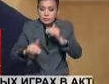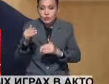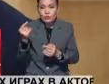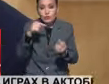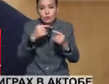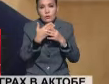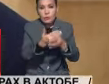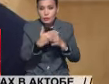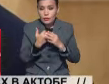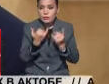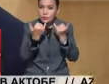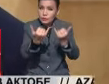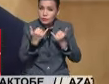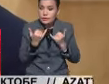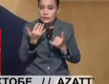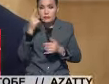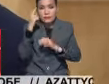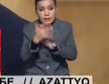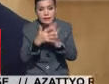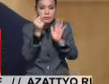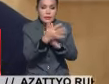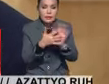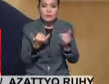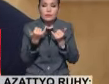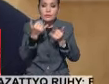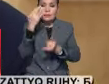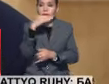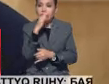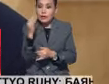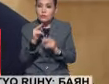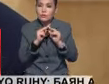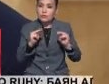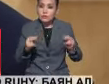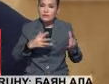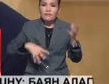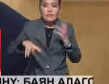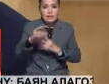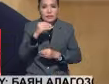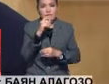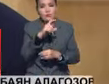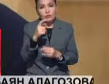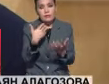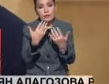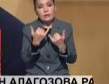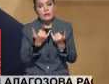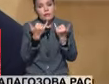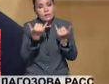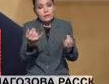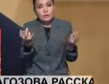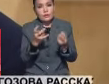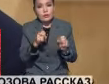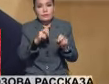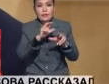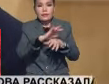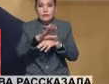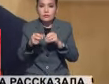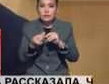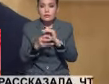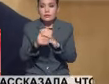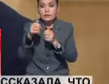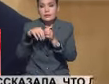друга, относиться с пониманием. Также уважительно относиться к родителям, учителям и в целом к обществу. Ну и, конечно, обеспечить безопасное пространство